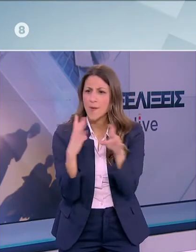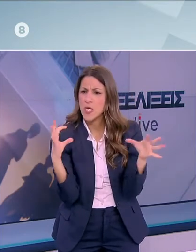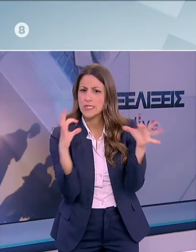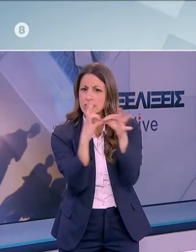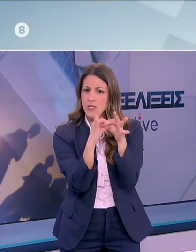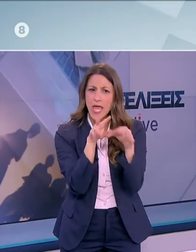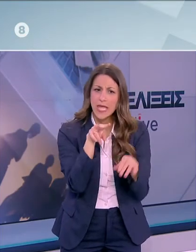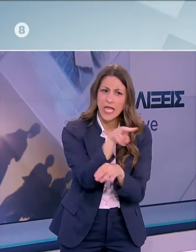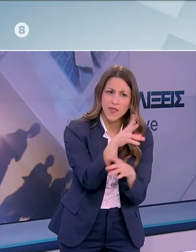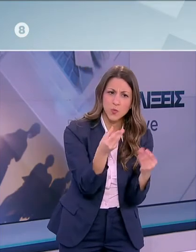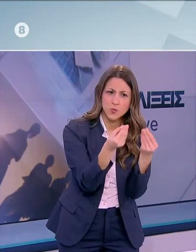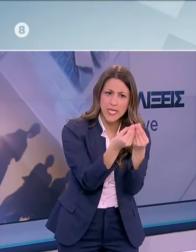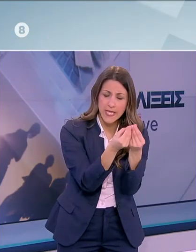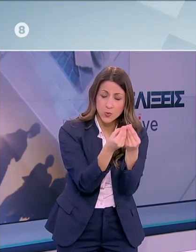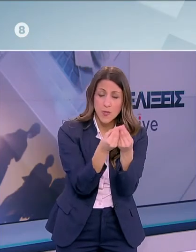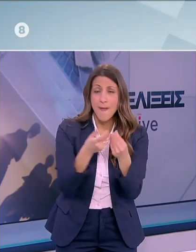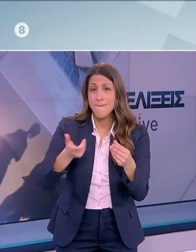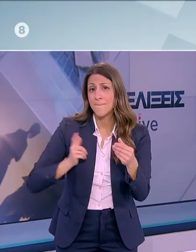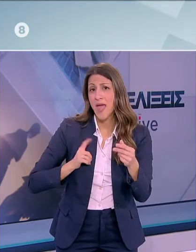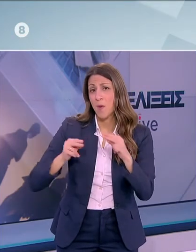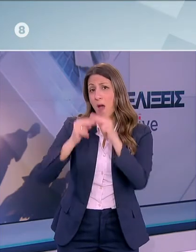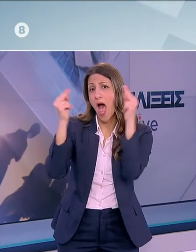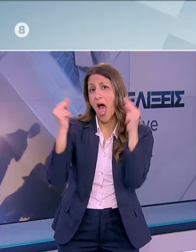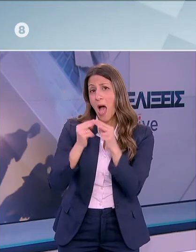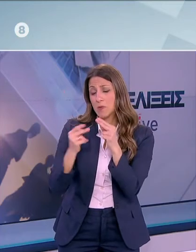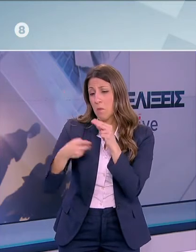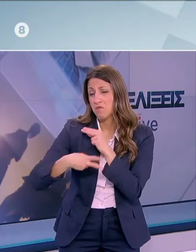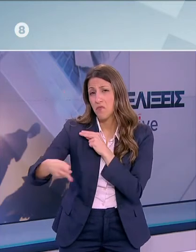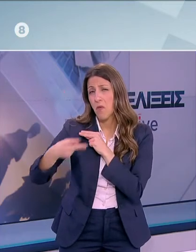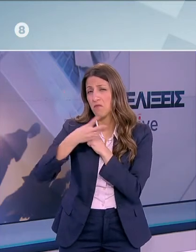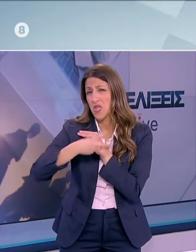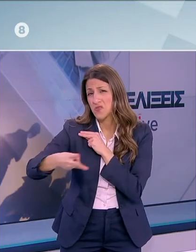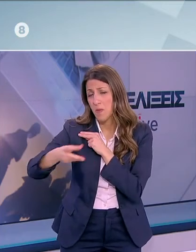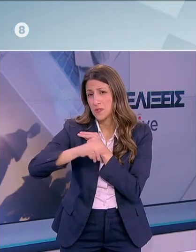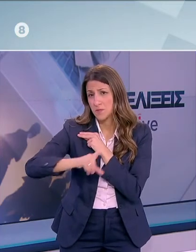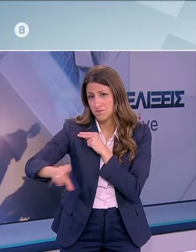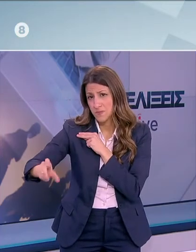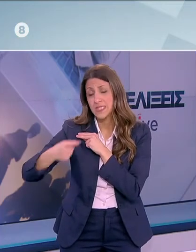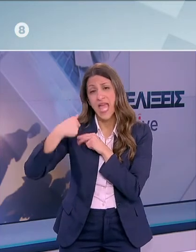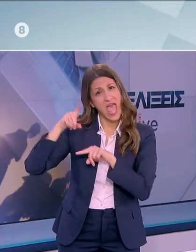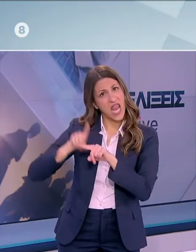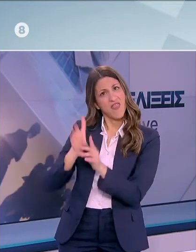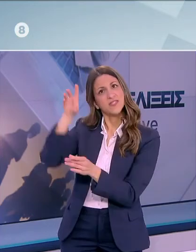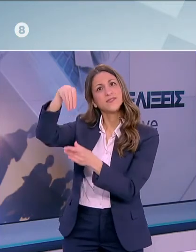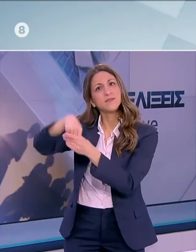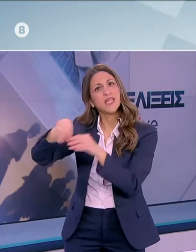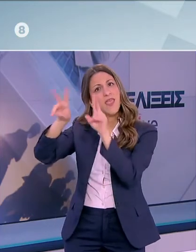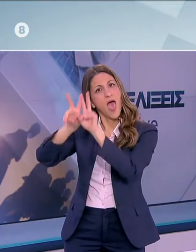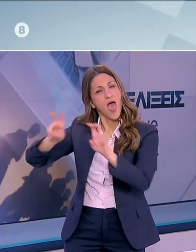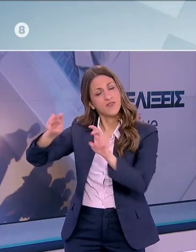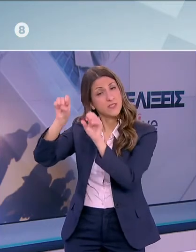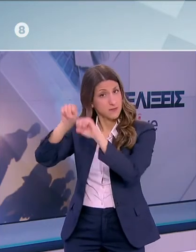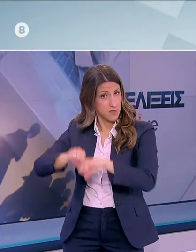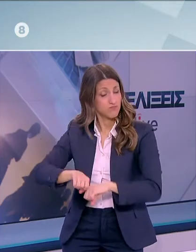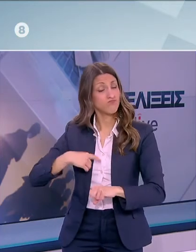μερικές εβδομάδες, που θα μας κατευθύνουν προς τη μια ή την άλλη κατεύθυνση. Και η πατρίδα μας είναι μέσα σε αυτή την προσπάθεια, πρωτοπόρος και